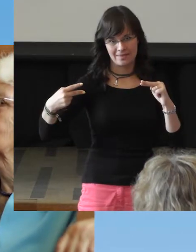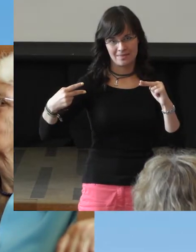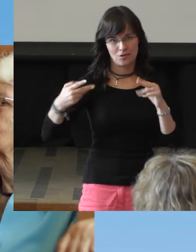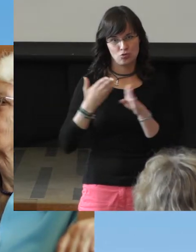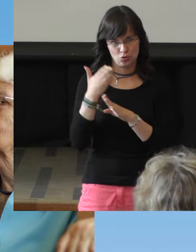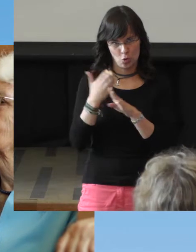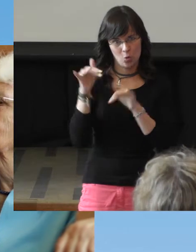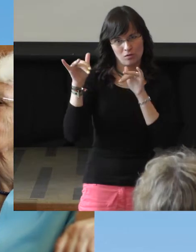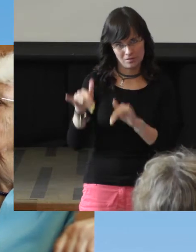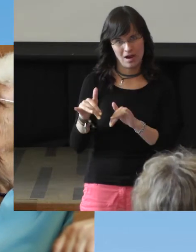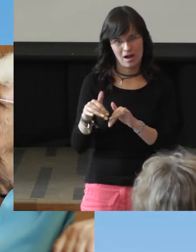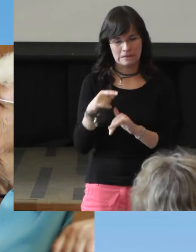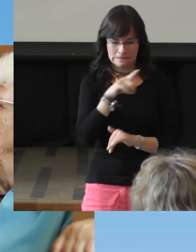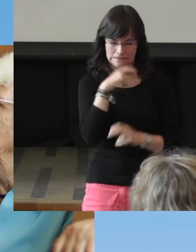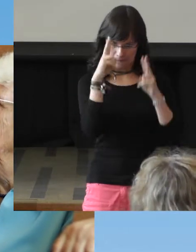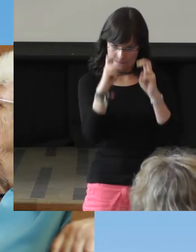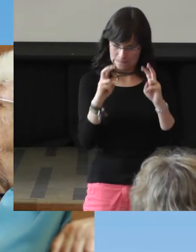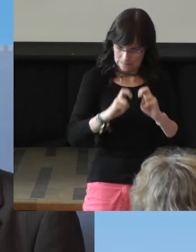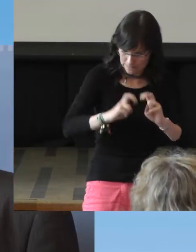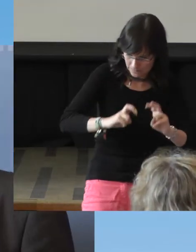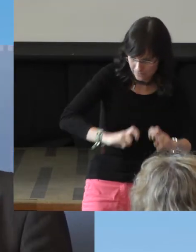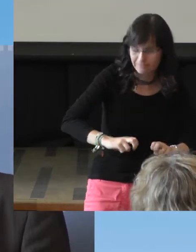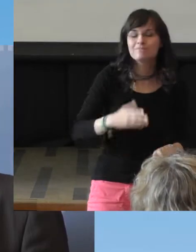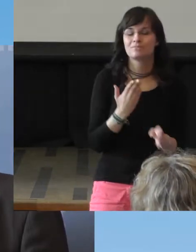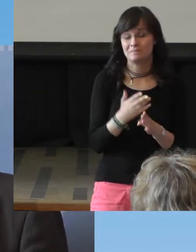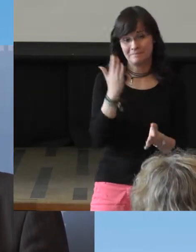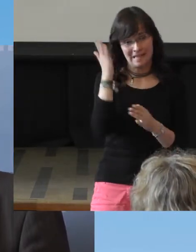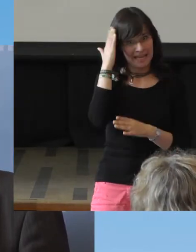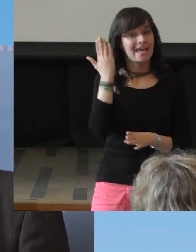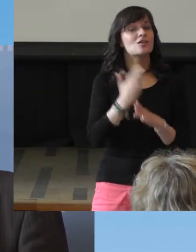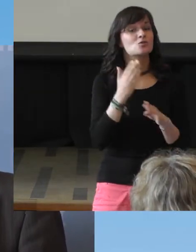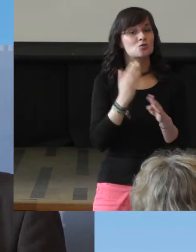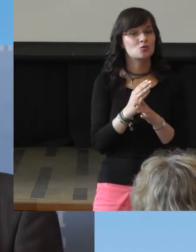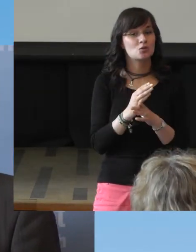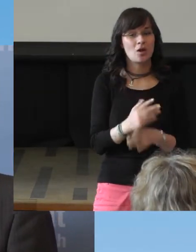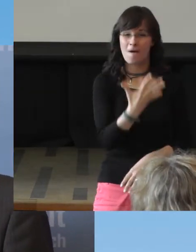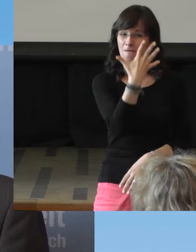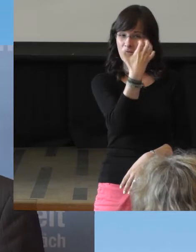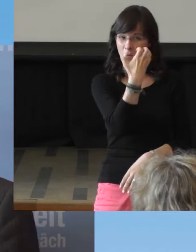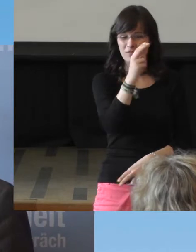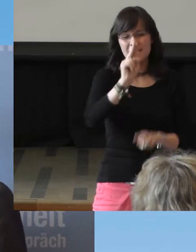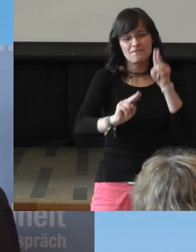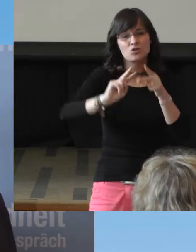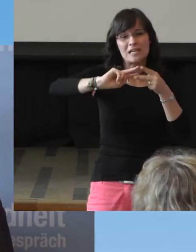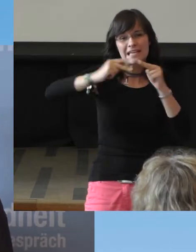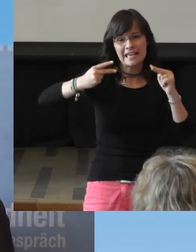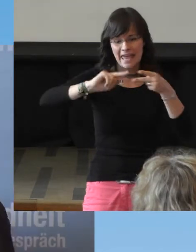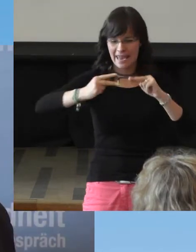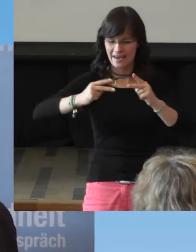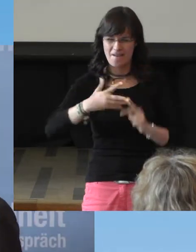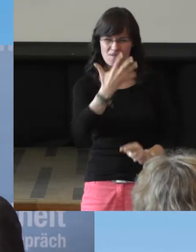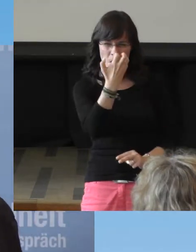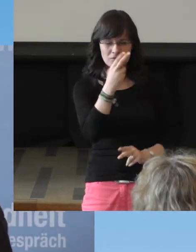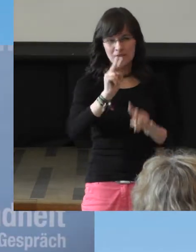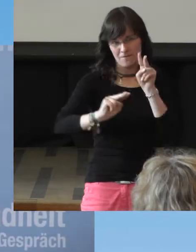haben wir uns speziell so ein bisschen mit beschäftigt und wir kennen inzwischen, Achtung, festhalten, 50 verschiedene Gene und wahrscheinlich